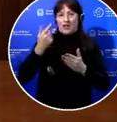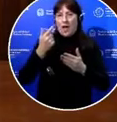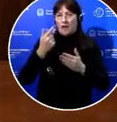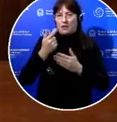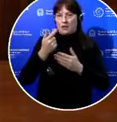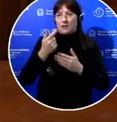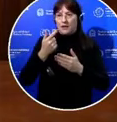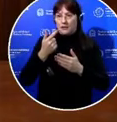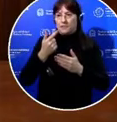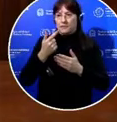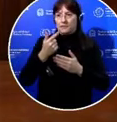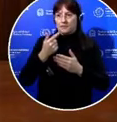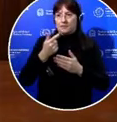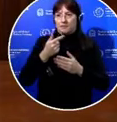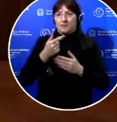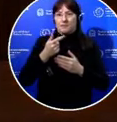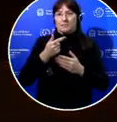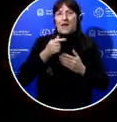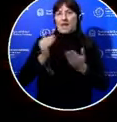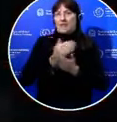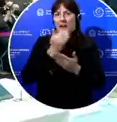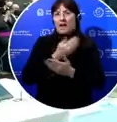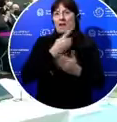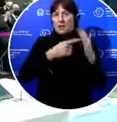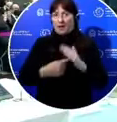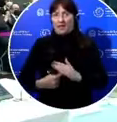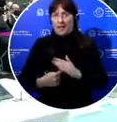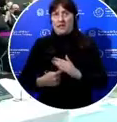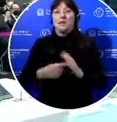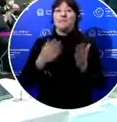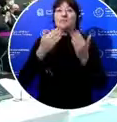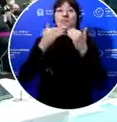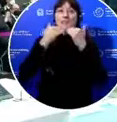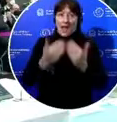dipendenze. Grazie ancora una volta.